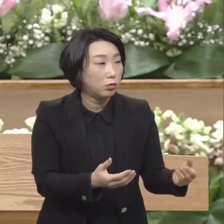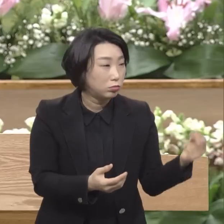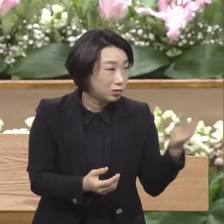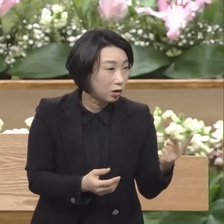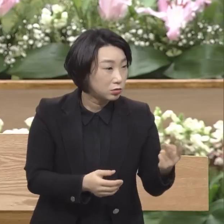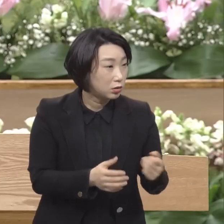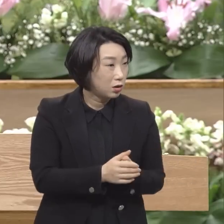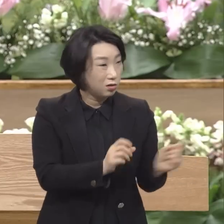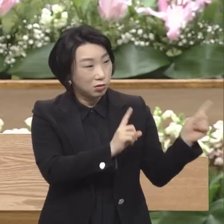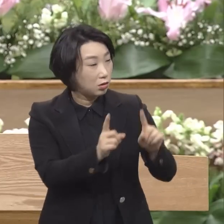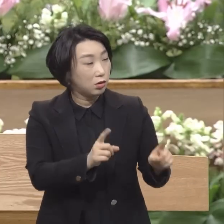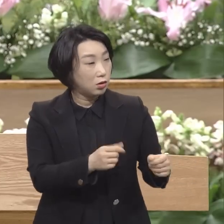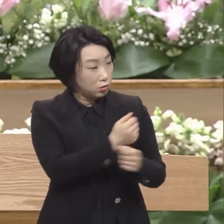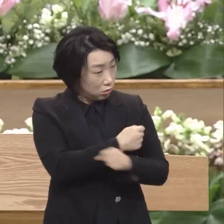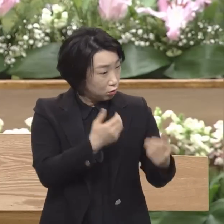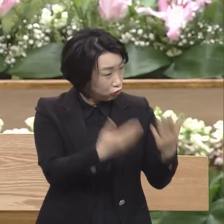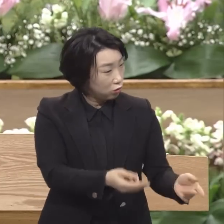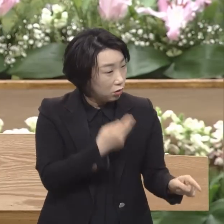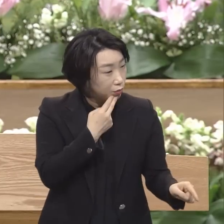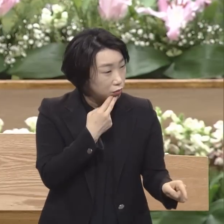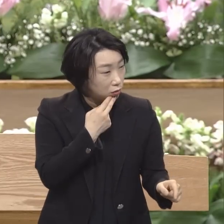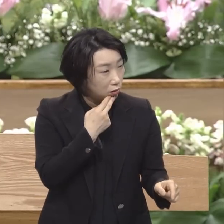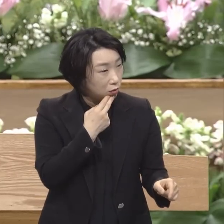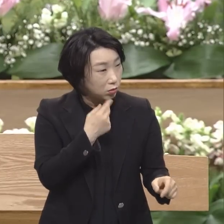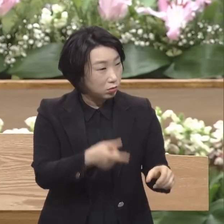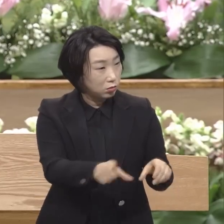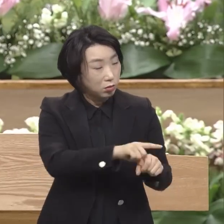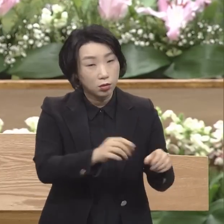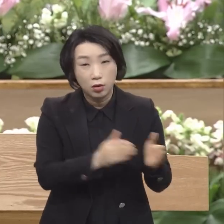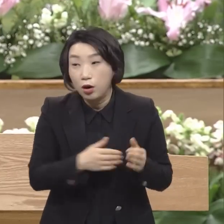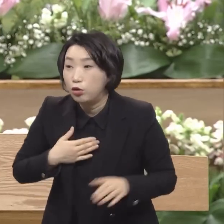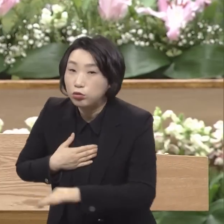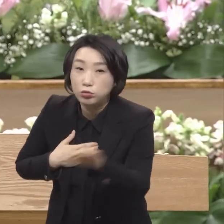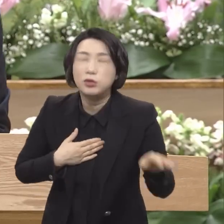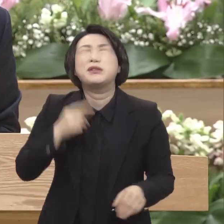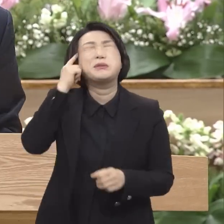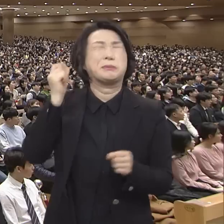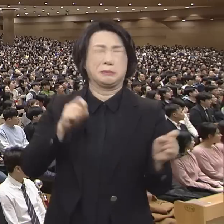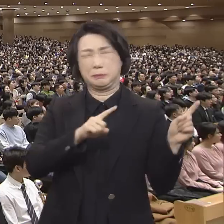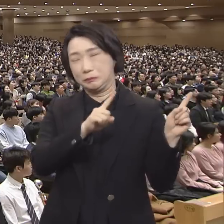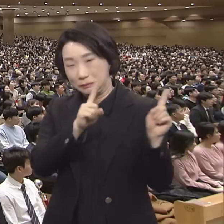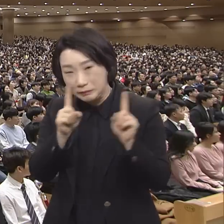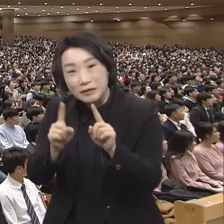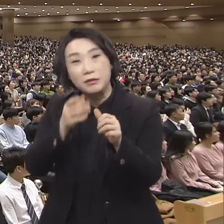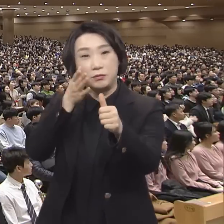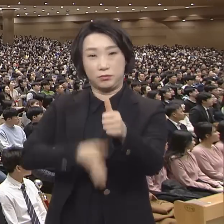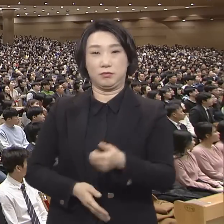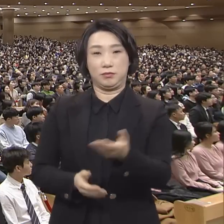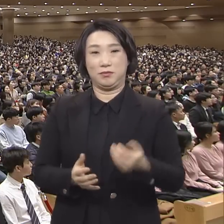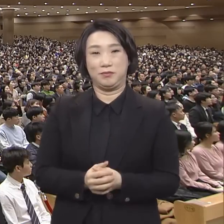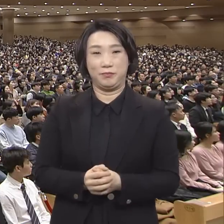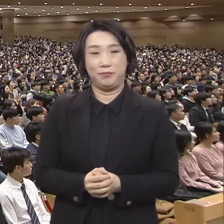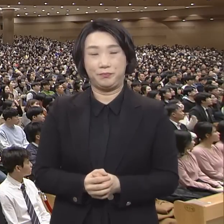다시 기사회생할 능력이 없다 이 말이오. 정신 바짝 차려야 된다 이 말이오.